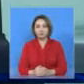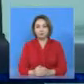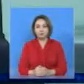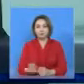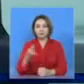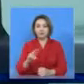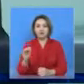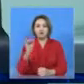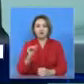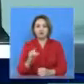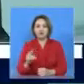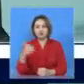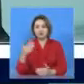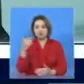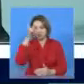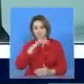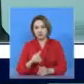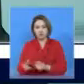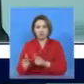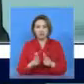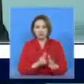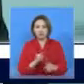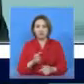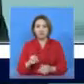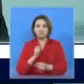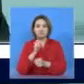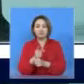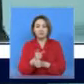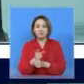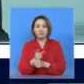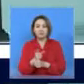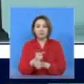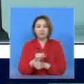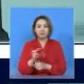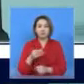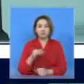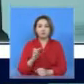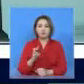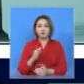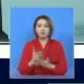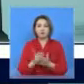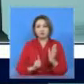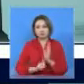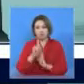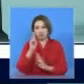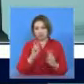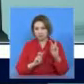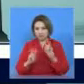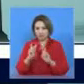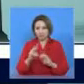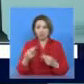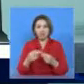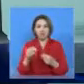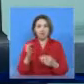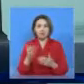года подготовлено техническое задание по приобретению основных технологических устройств, начато исследование